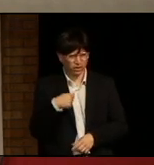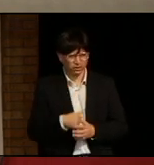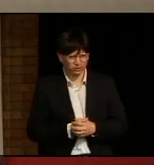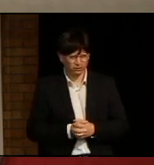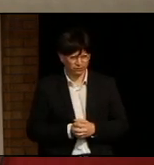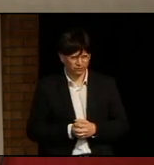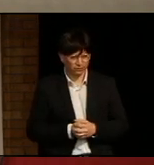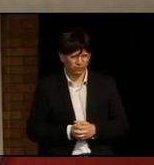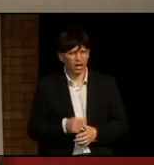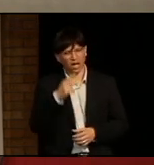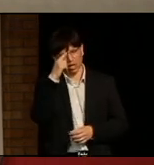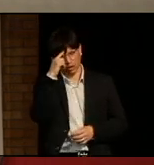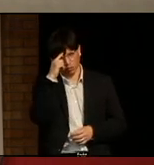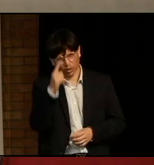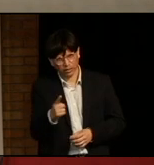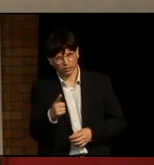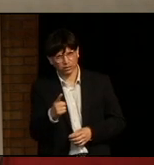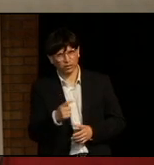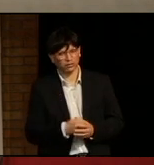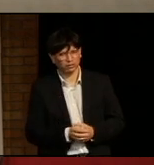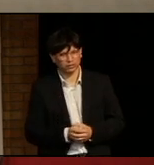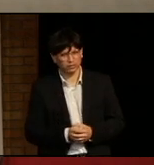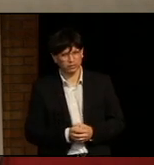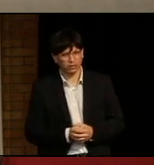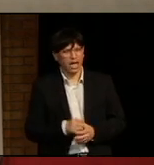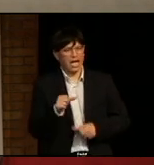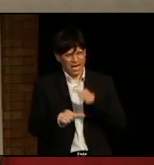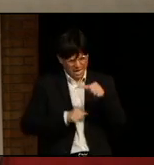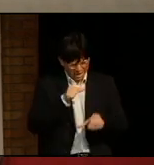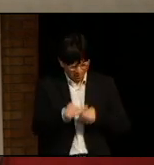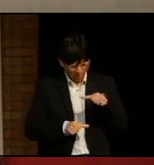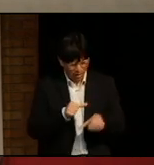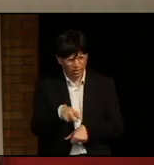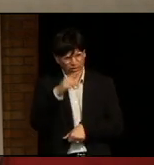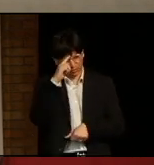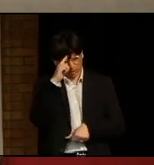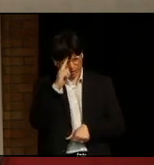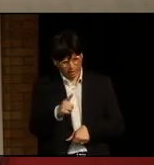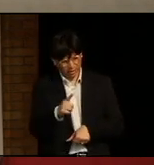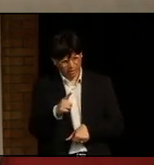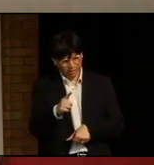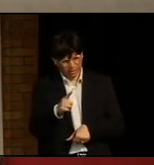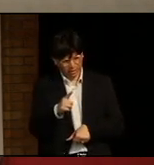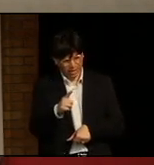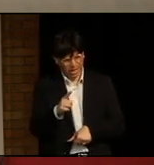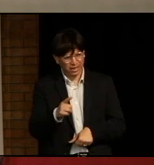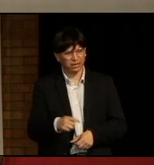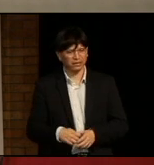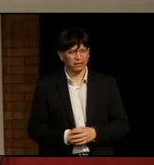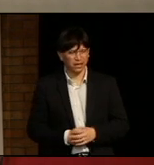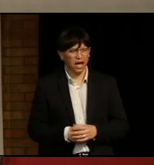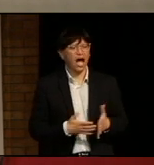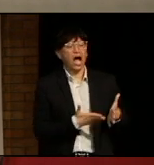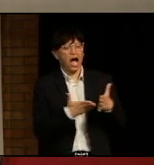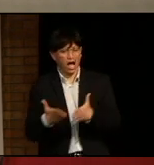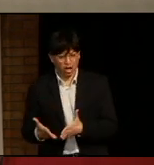ritengo che il cambiamento di mentalità sia molto favorito in